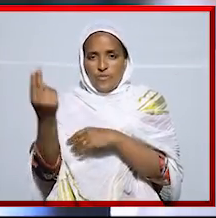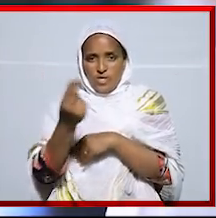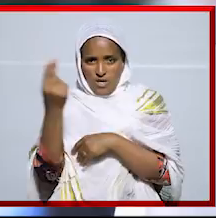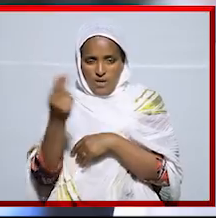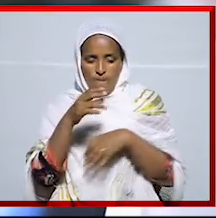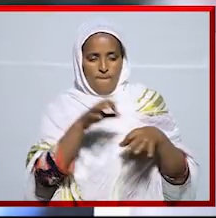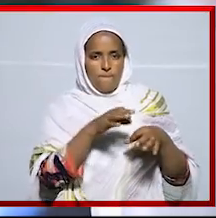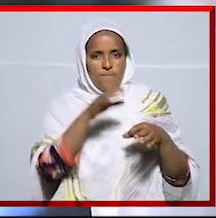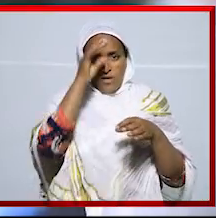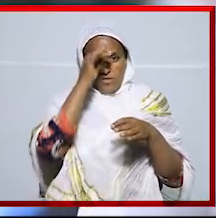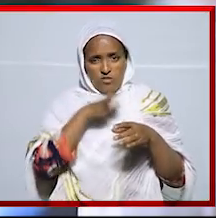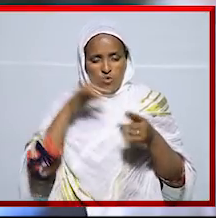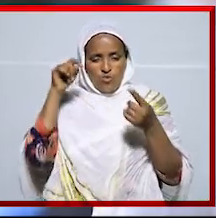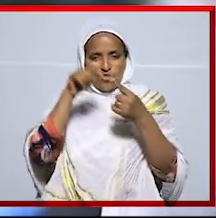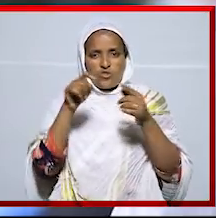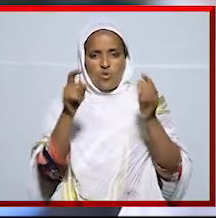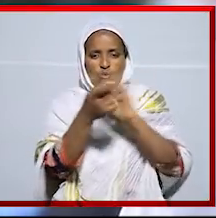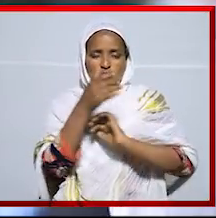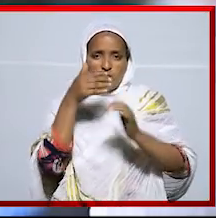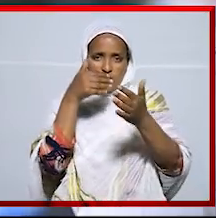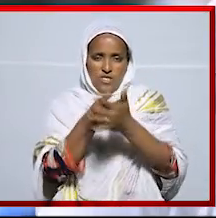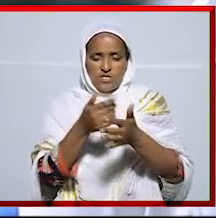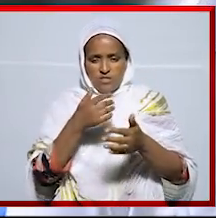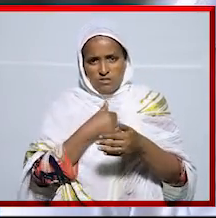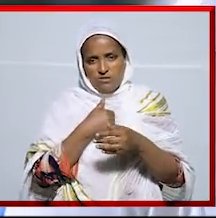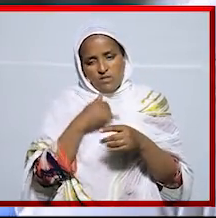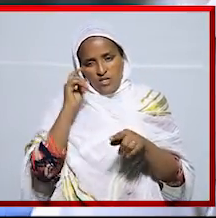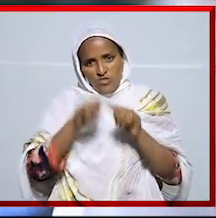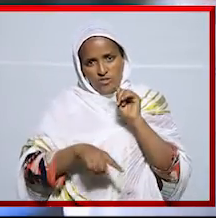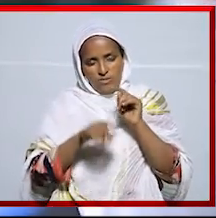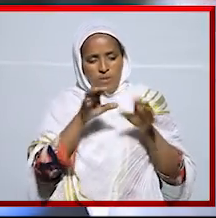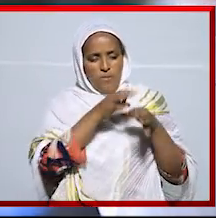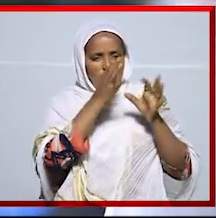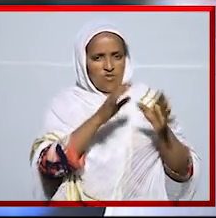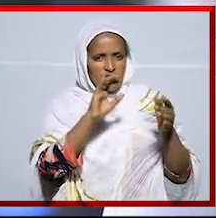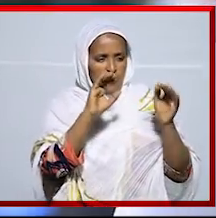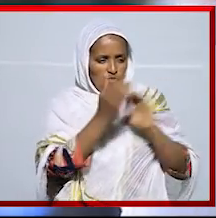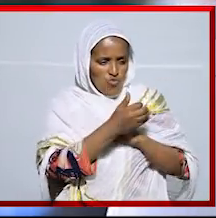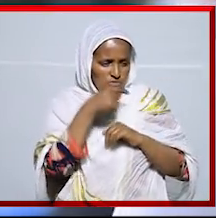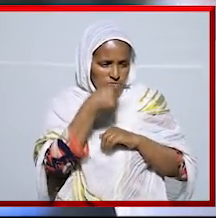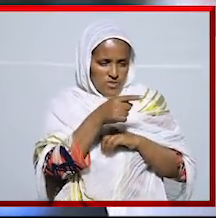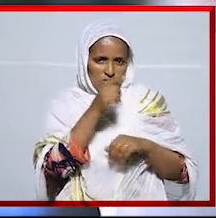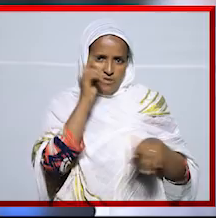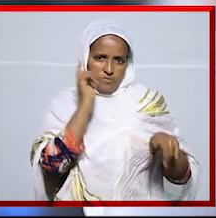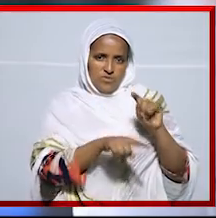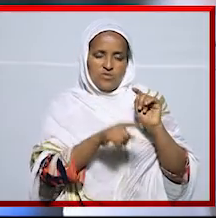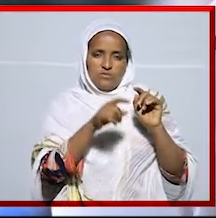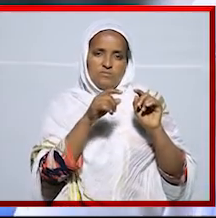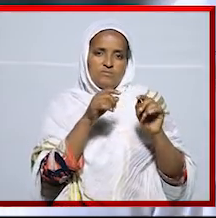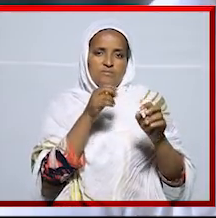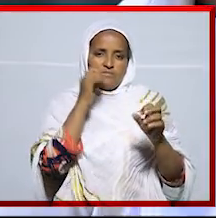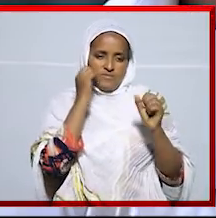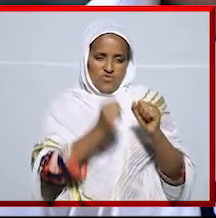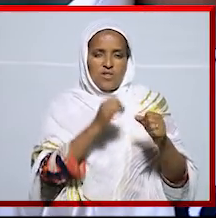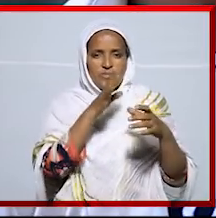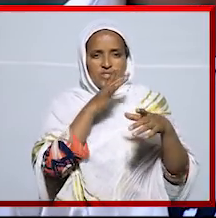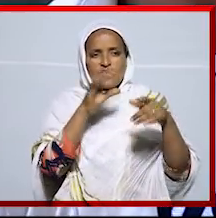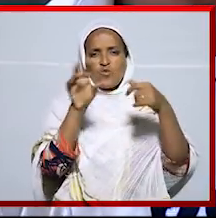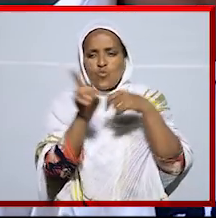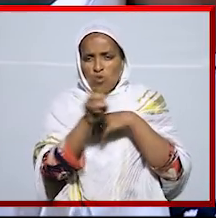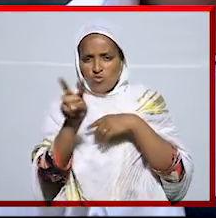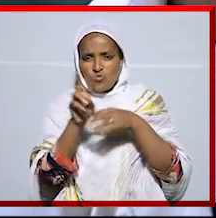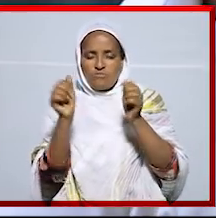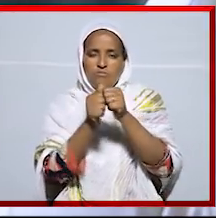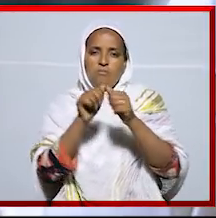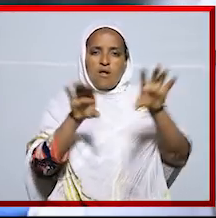እንኳን ያሳስባል። እነዚህም በሙሉ ጥለ ግን ወደ መንፈሳዊ ህይወት ልግባ ማለት ይከብዳል። ከዚህ ሁሉ ግን ሁለቱን ብሌንድ አድርገ